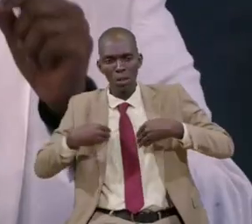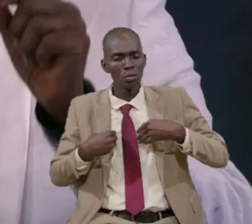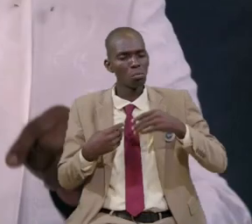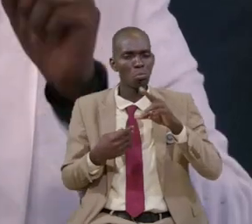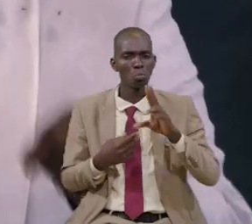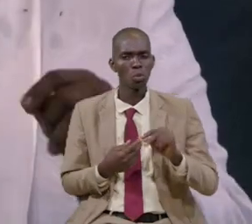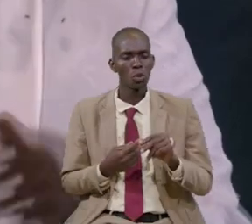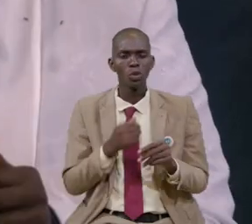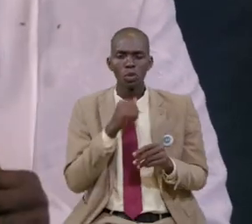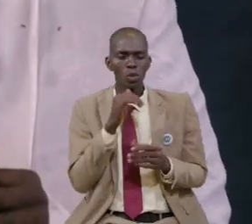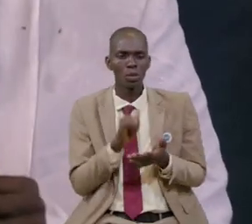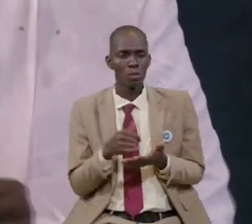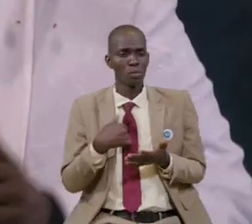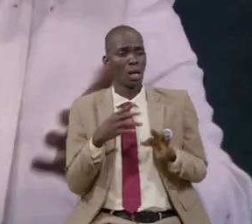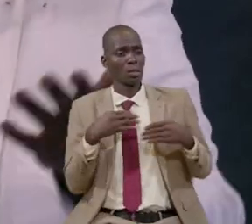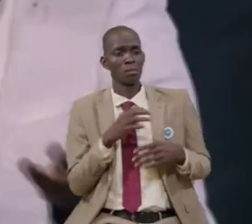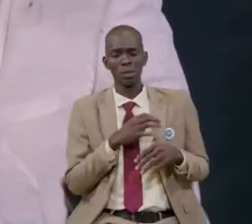vie. Non.